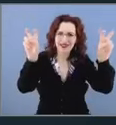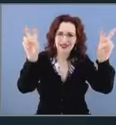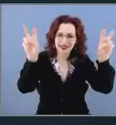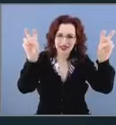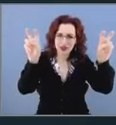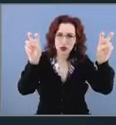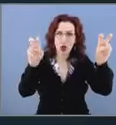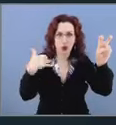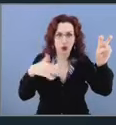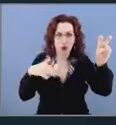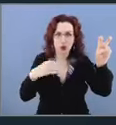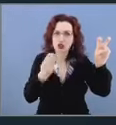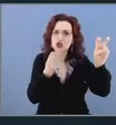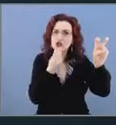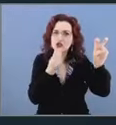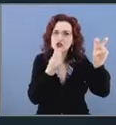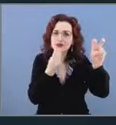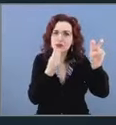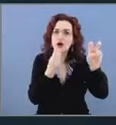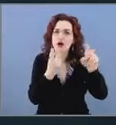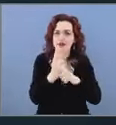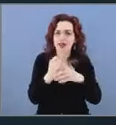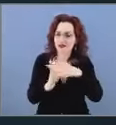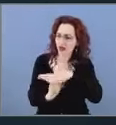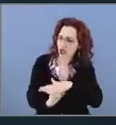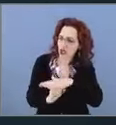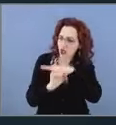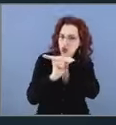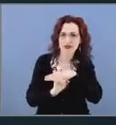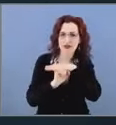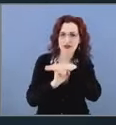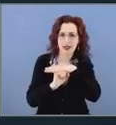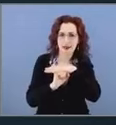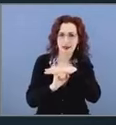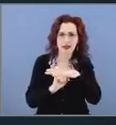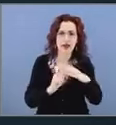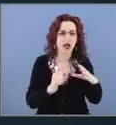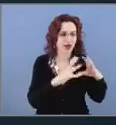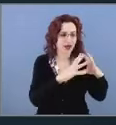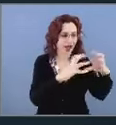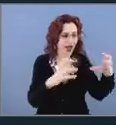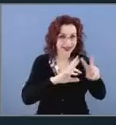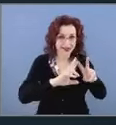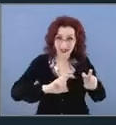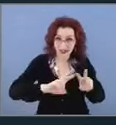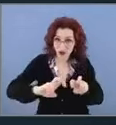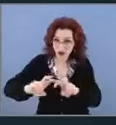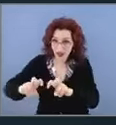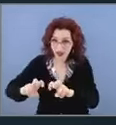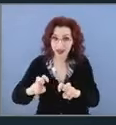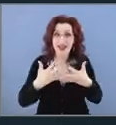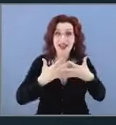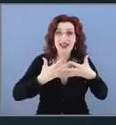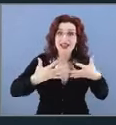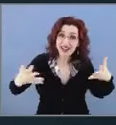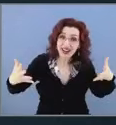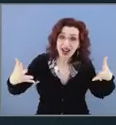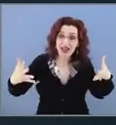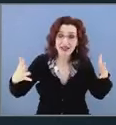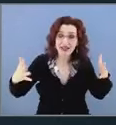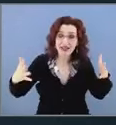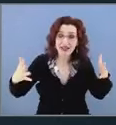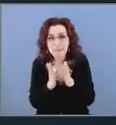voluto mettere a sistema gli enti di ricerca, le grandi imprese, le piccole imprese e il mondo della filiera